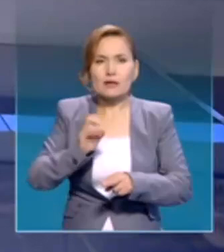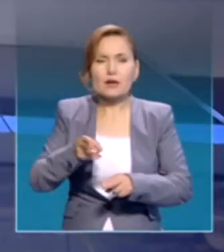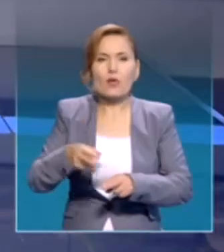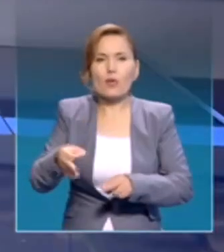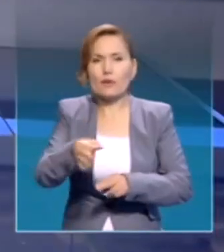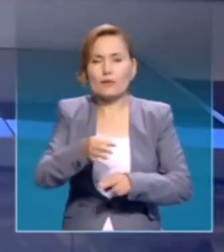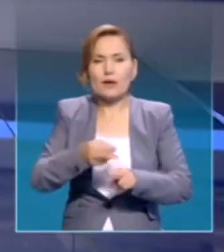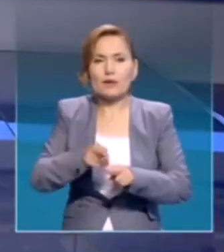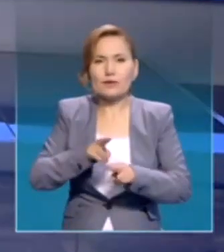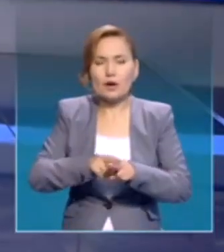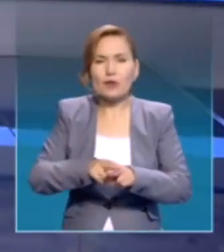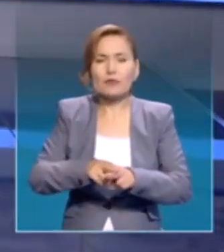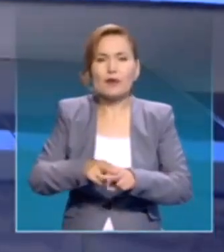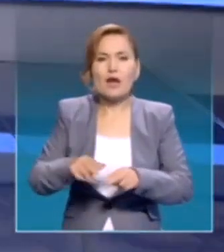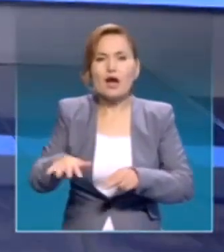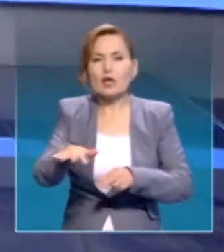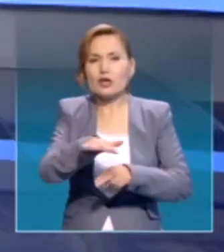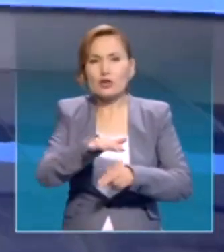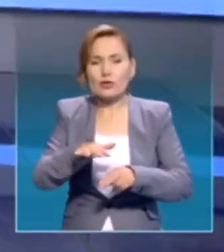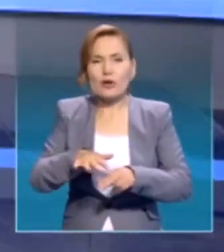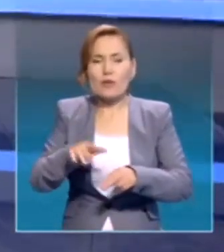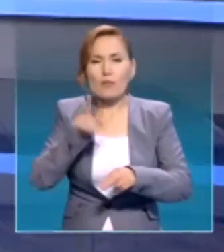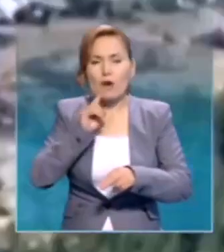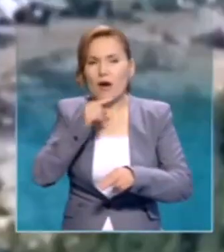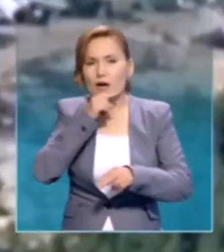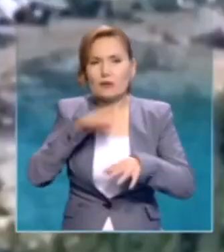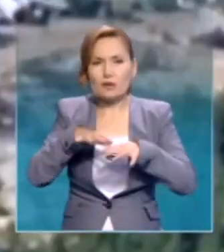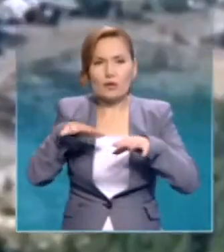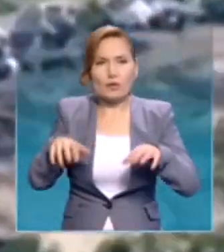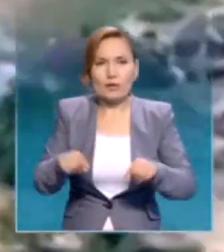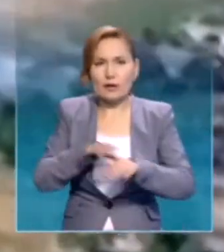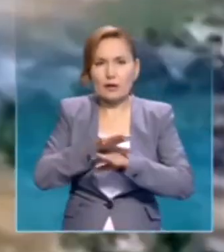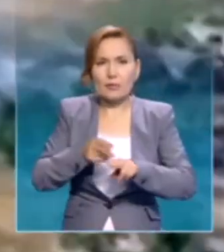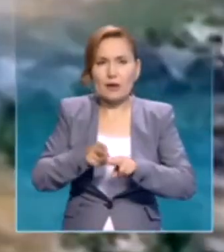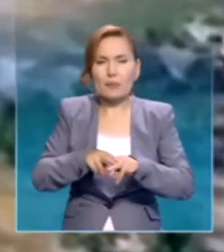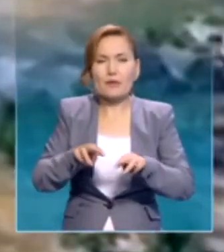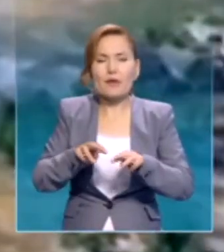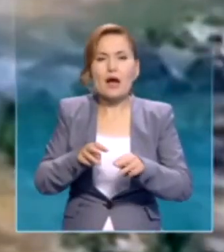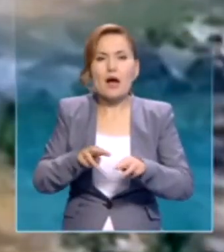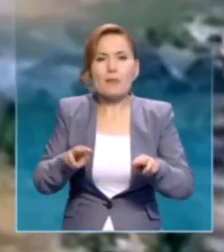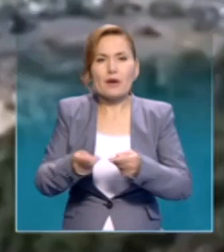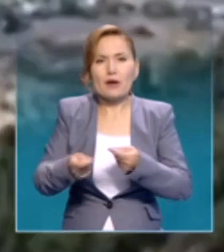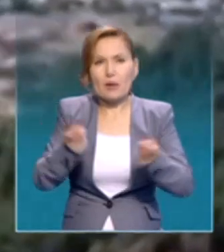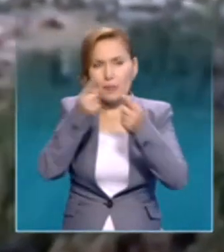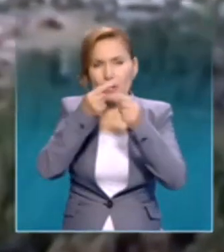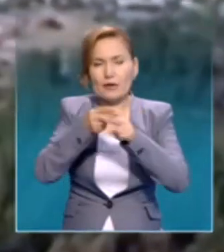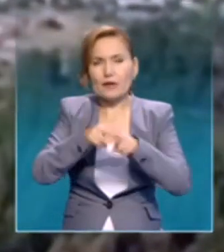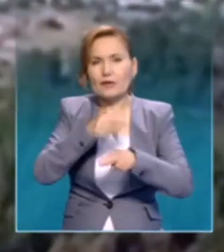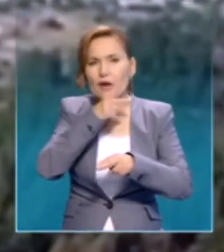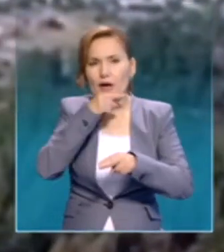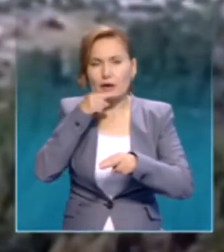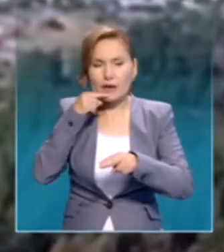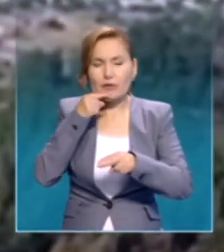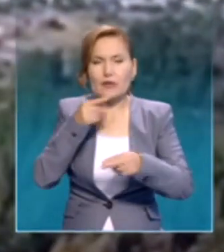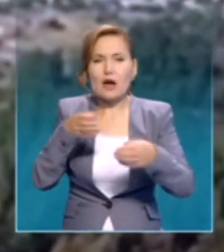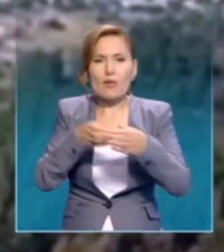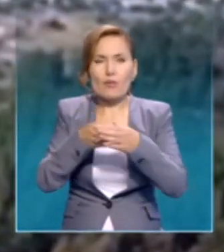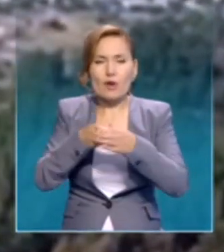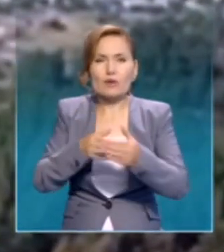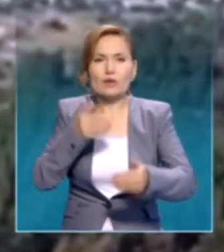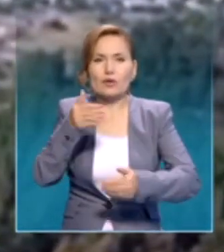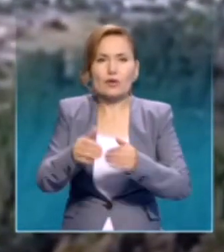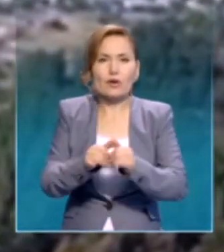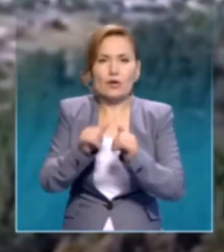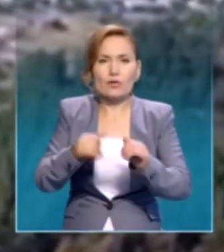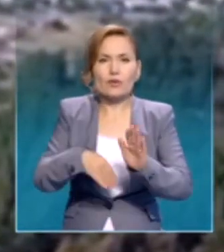Мәскеудің бақылауына өтпеген соңғы территория. Британия қорғаныс министрлігінің мәліметінше ресейліктер Лисичанск үшін шайқаста бірте-бірте алға жылжып